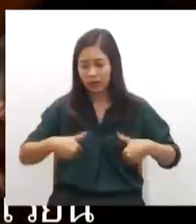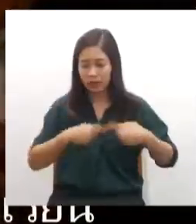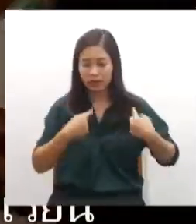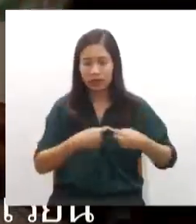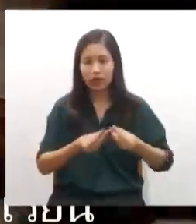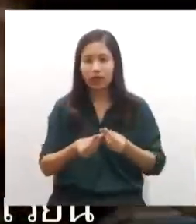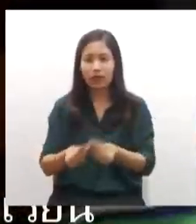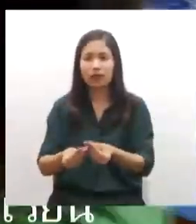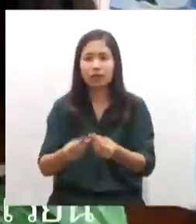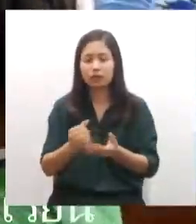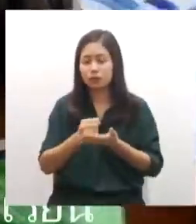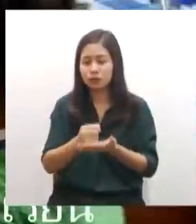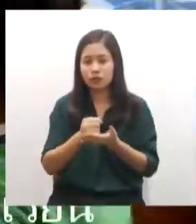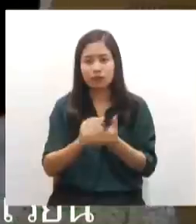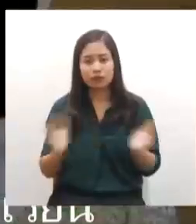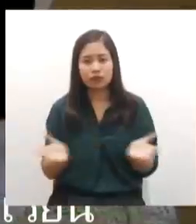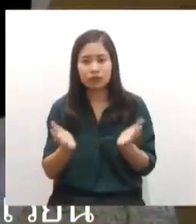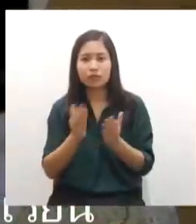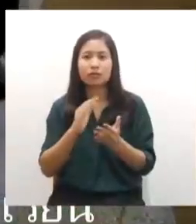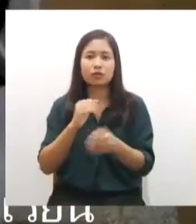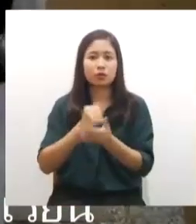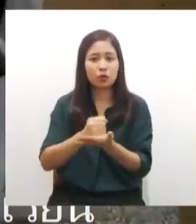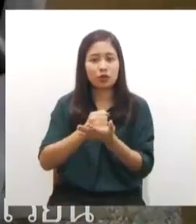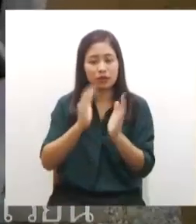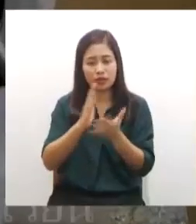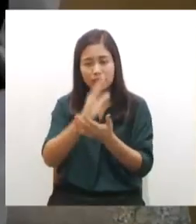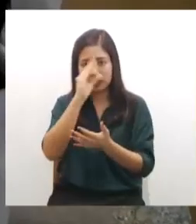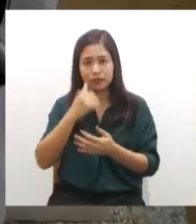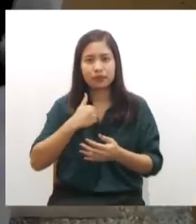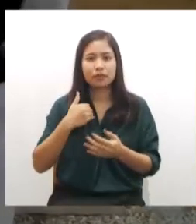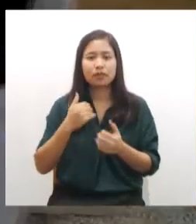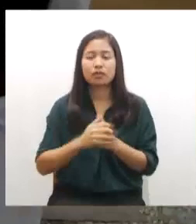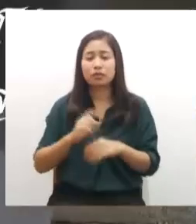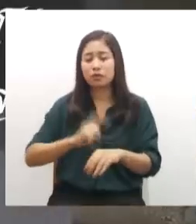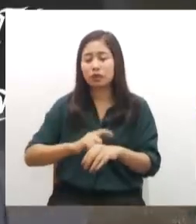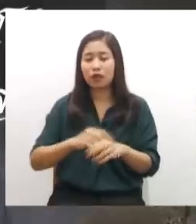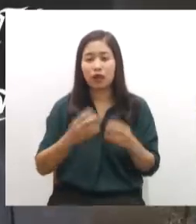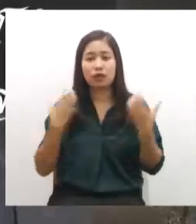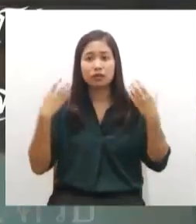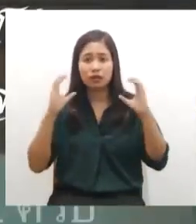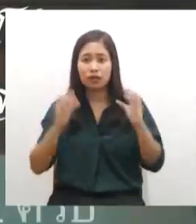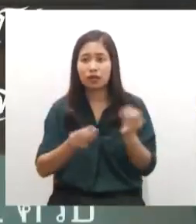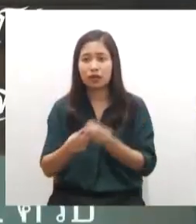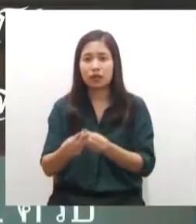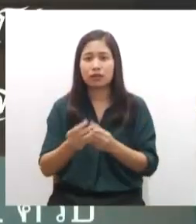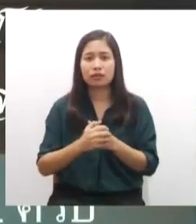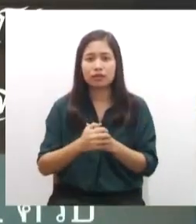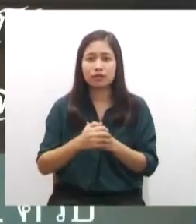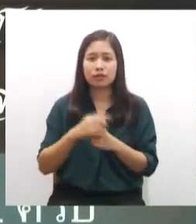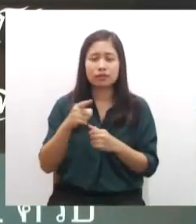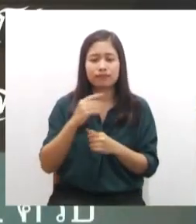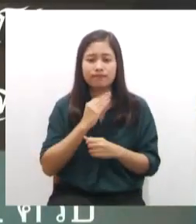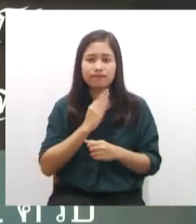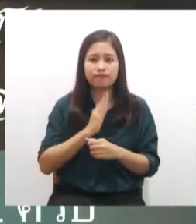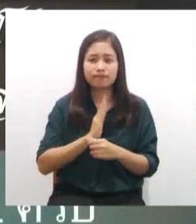ทรัพย์ในการอบรมช่วยเหลือนักเรียนอุทิศเวลาให้กับทางราชการทำให้ผมไม่ลังเลใจที่